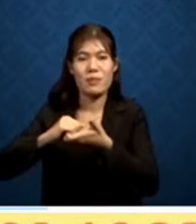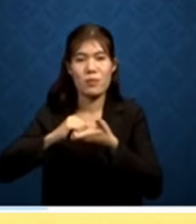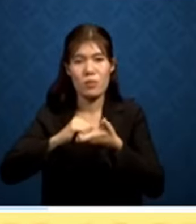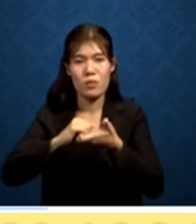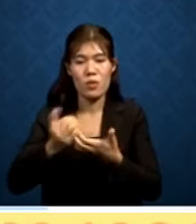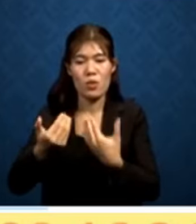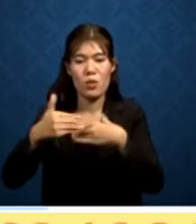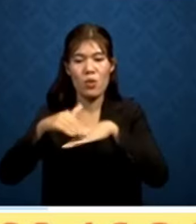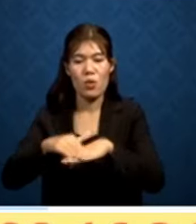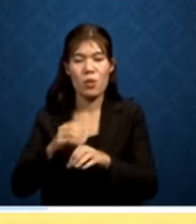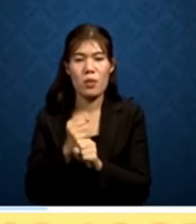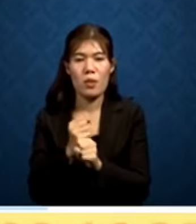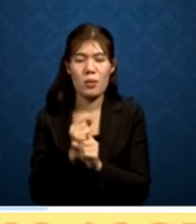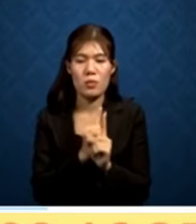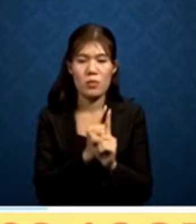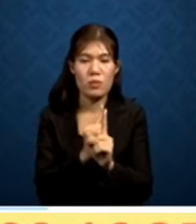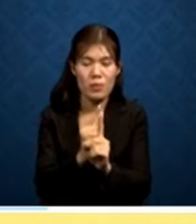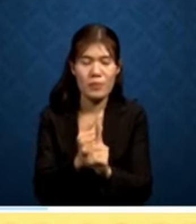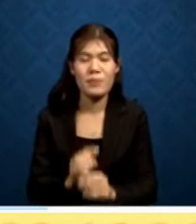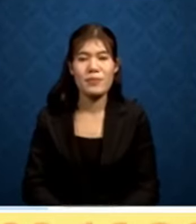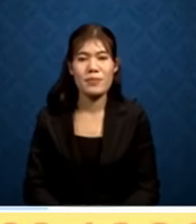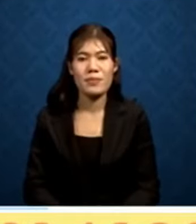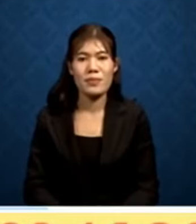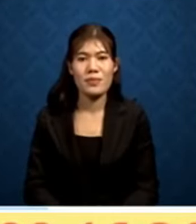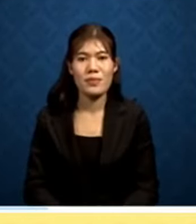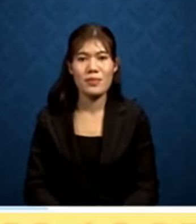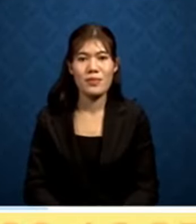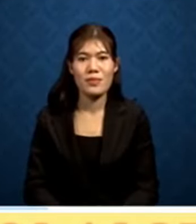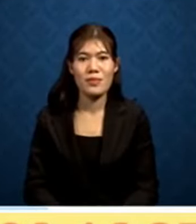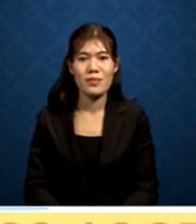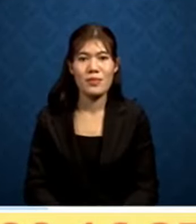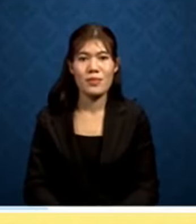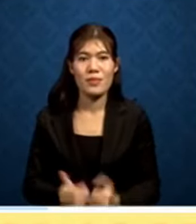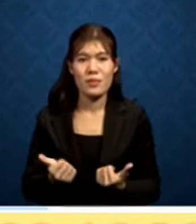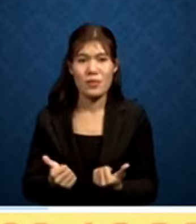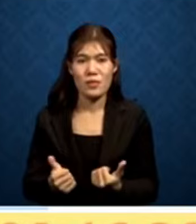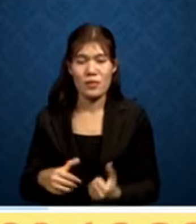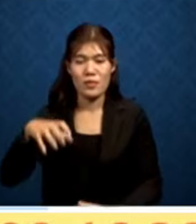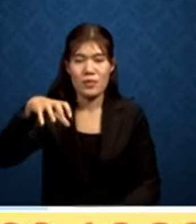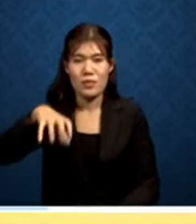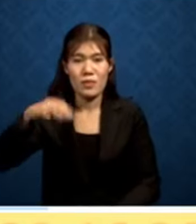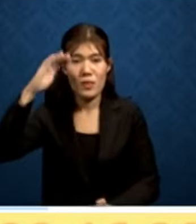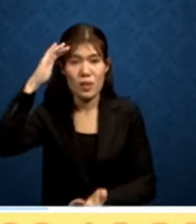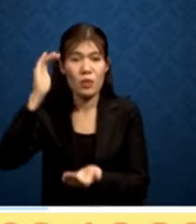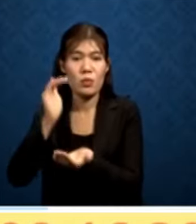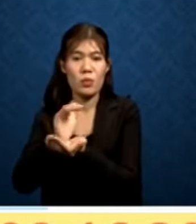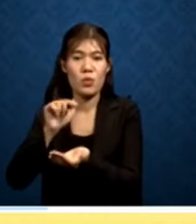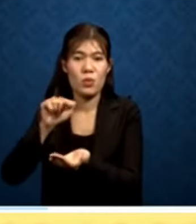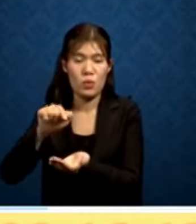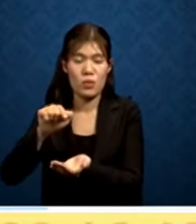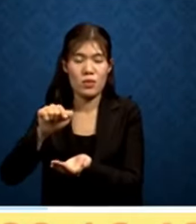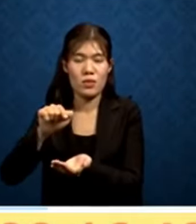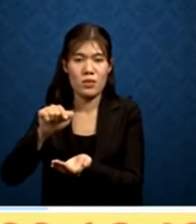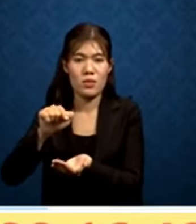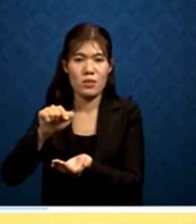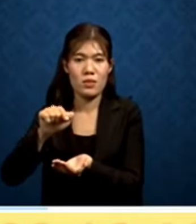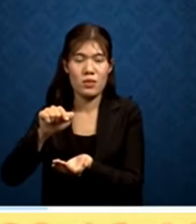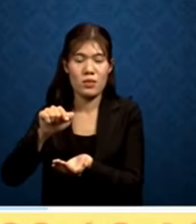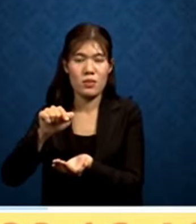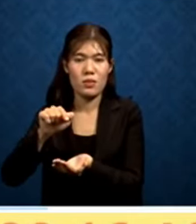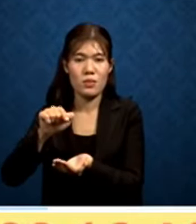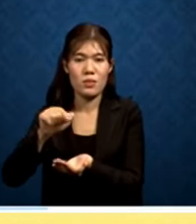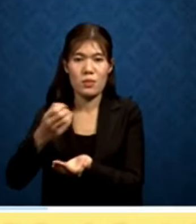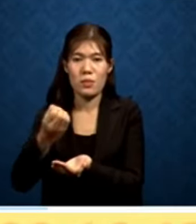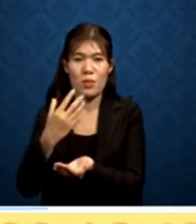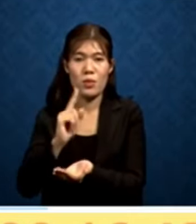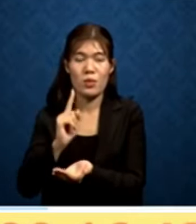เรื่คดีร่มกนอยู่ก็ทางสำหรกโปดแหงชาิเองท่านบ.ต.ร.ก็แ้งว่าในประเด็ี้นะคะได้ตั้งคล